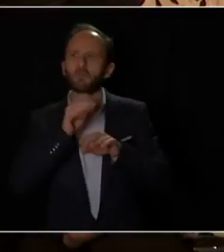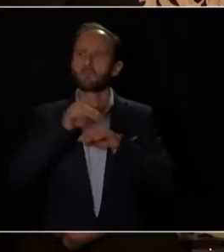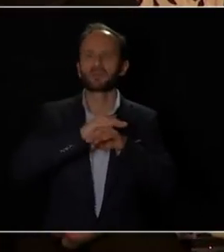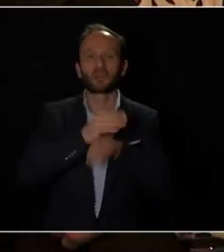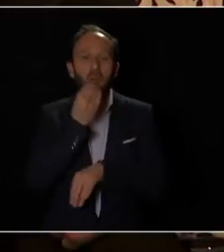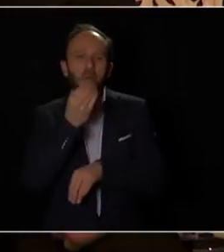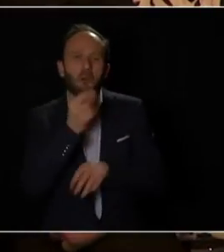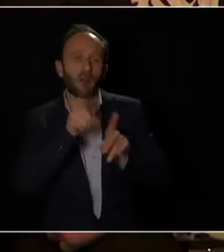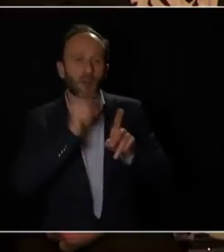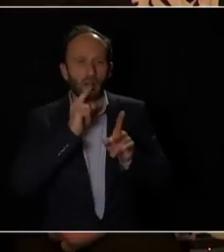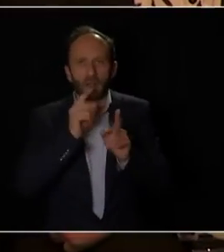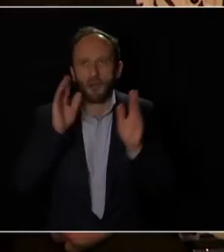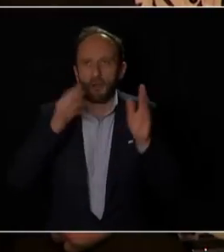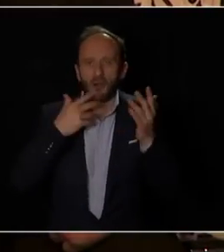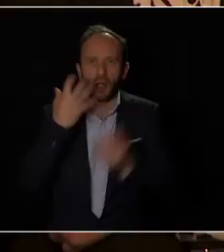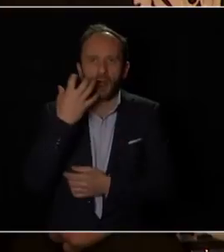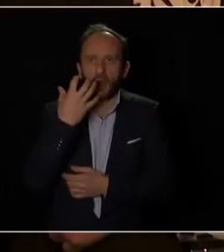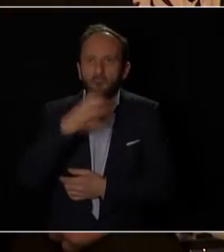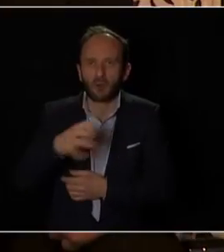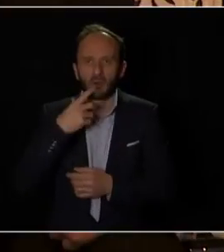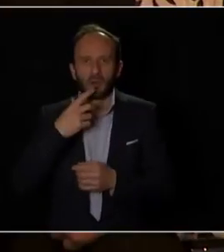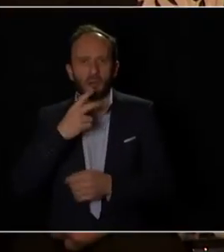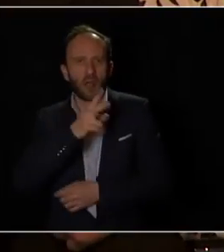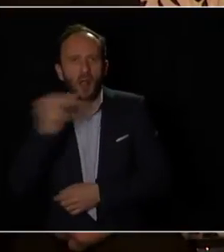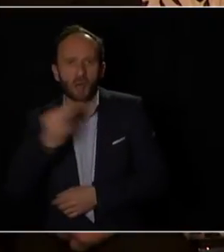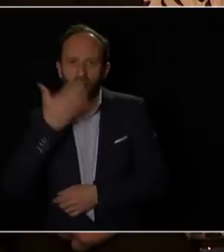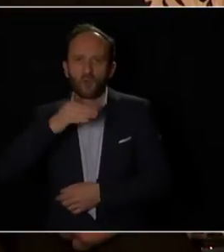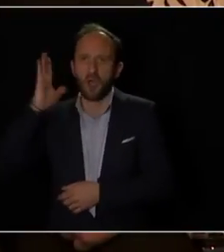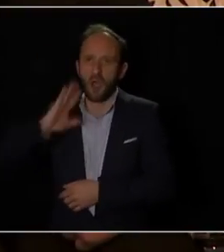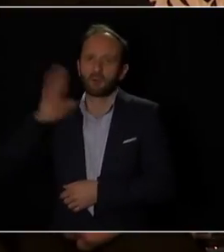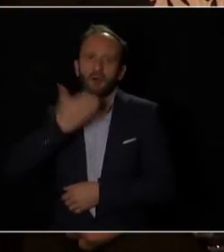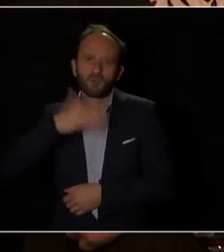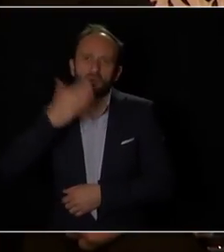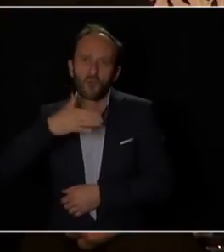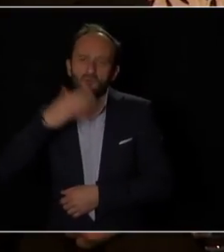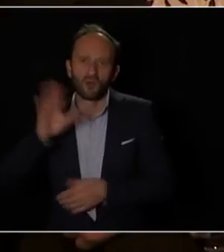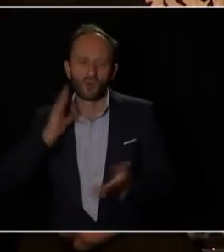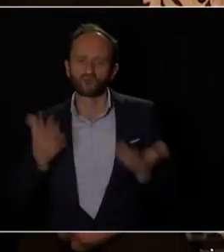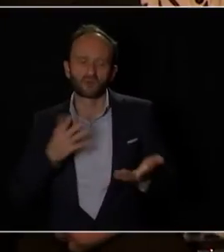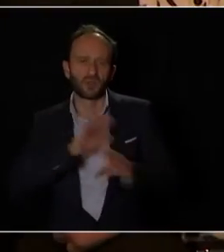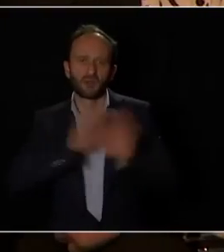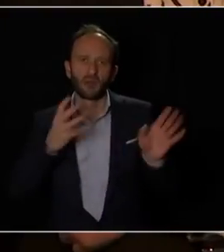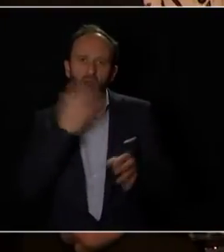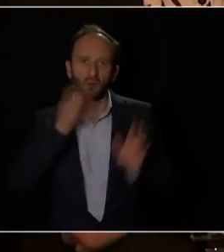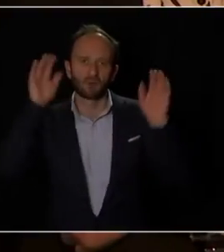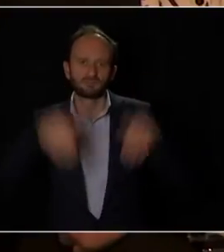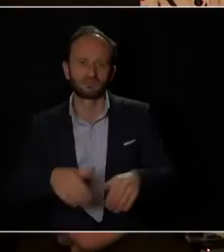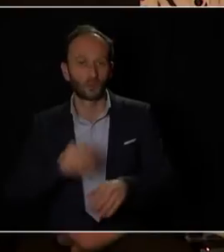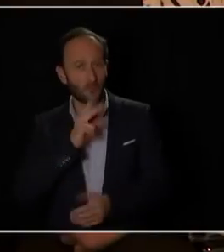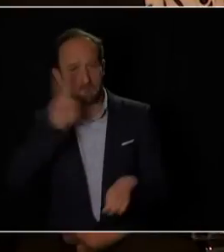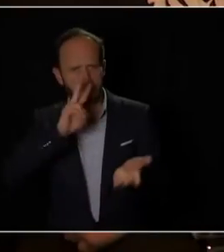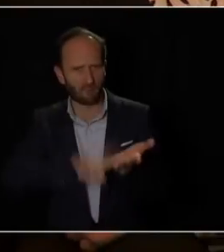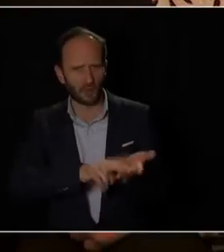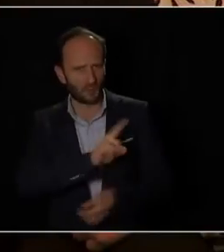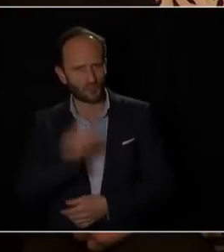du déclinisme qui consiste à dire que c'était mieux avant et qu'aujourd'hui tout s'effondre. Ce n'est pas vrai. Notre